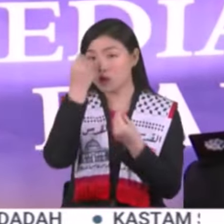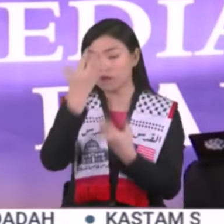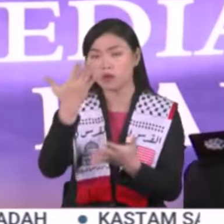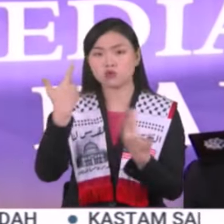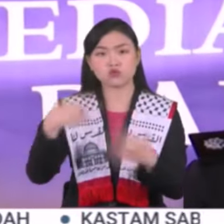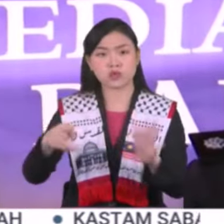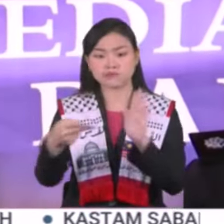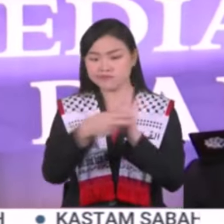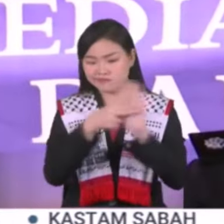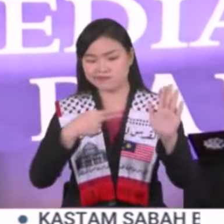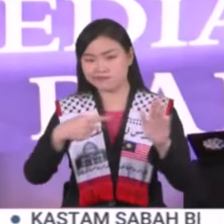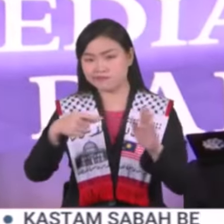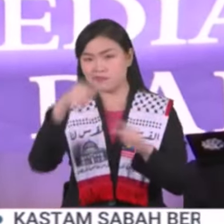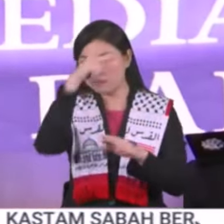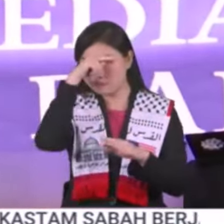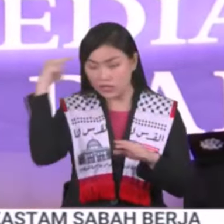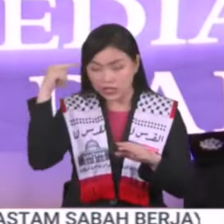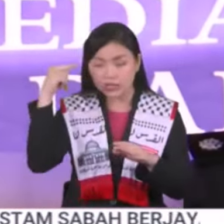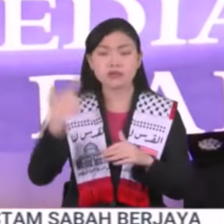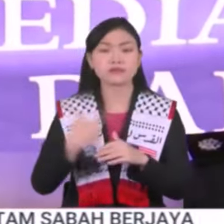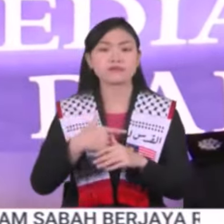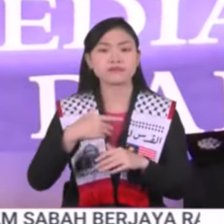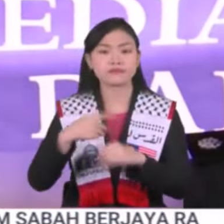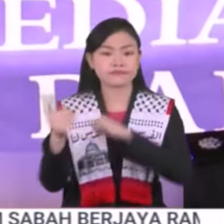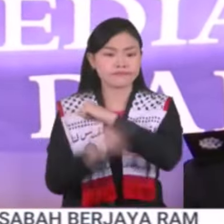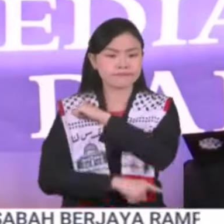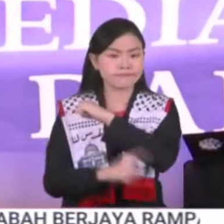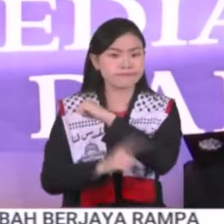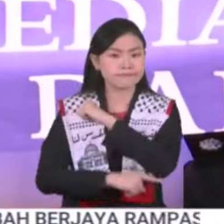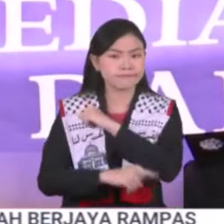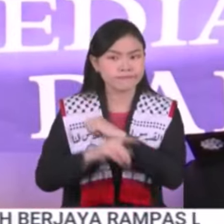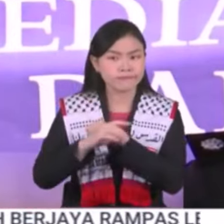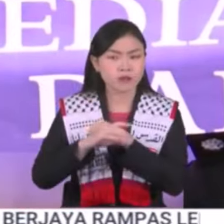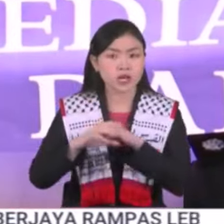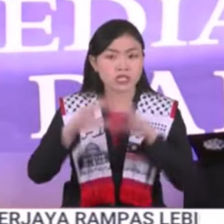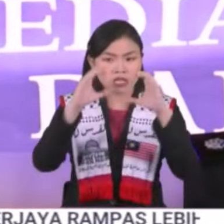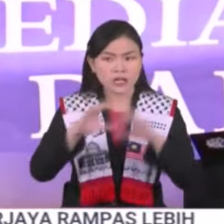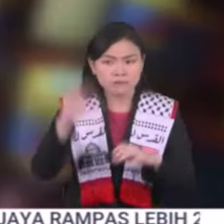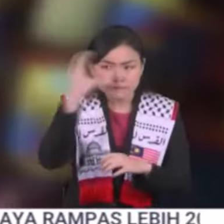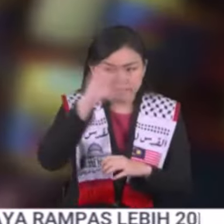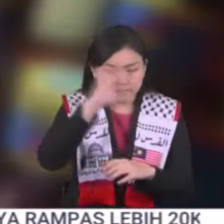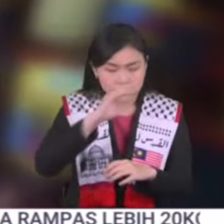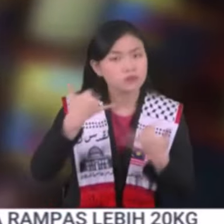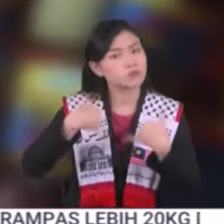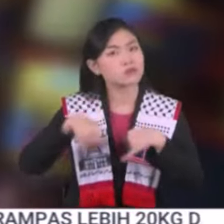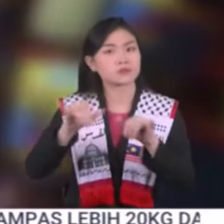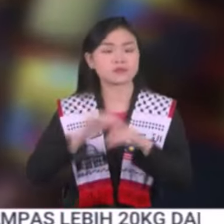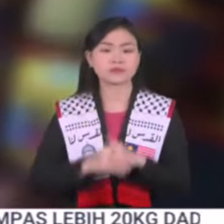telah disenarai hitamkan dan tindakan mengesan mereka masih diteruskan.